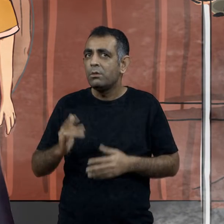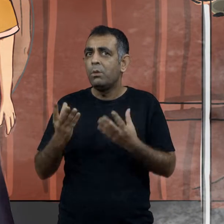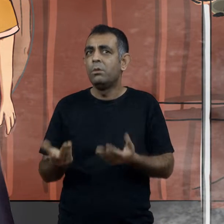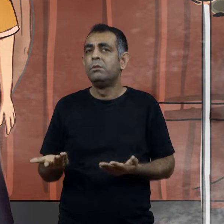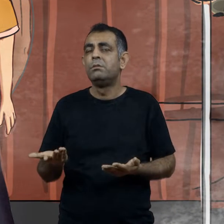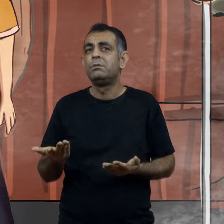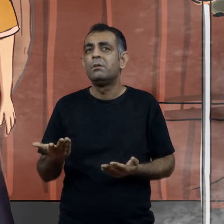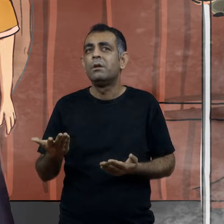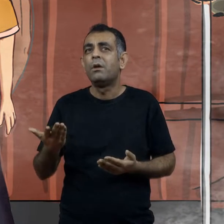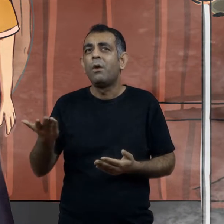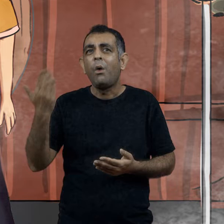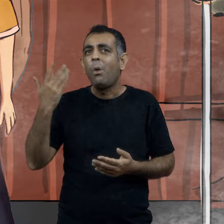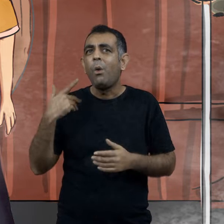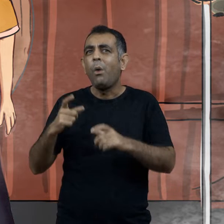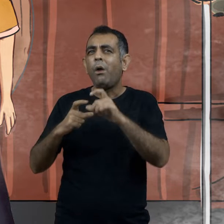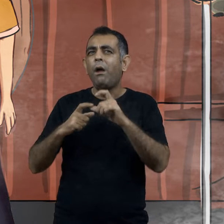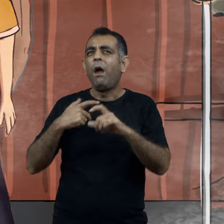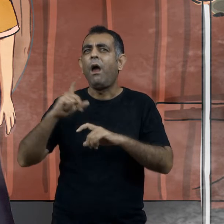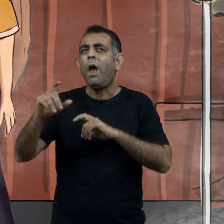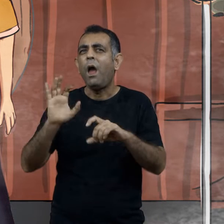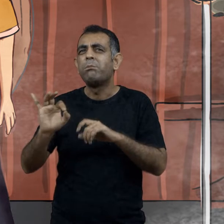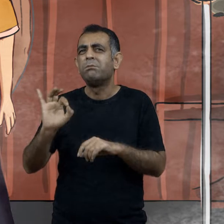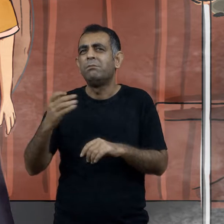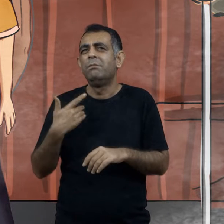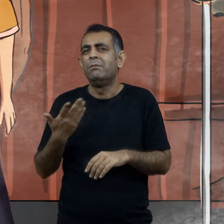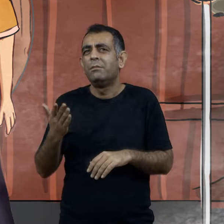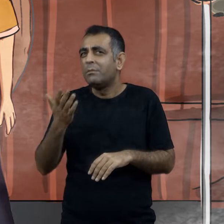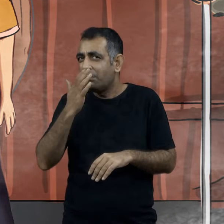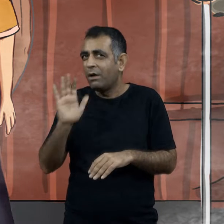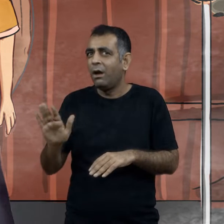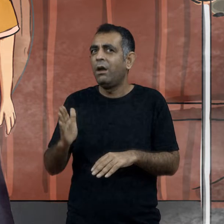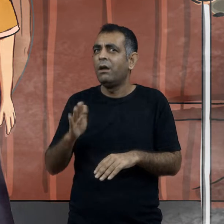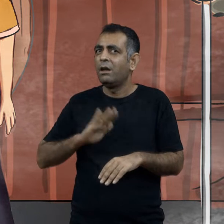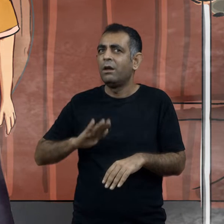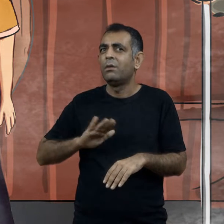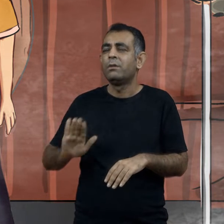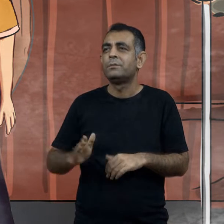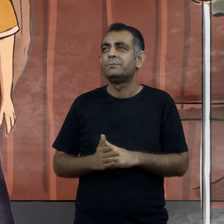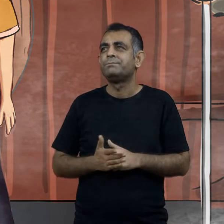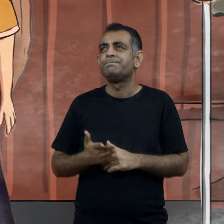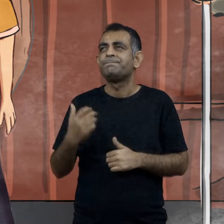Dur, sakin ol Şirin. Daha önceki soruları bildiğimiz gibi bunu da bileceğiz.